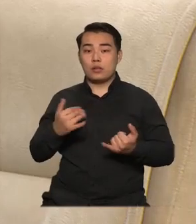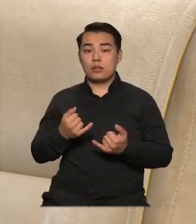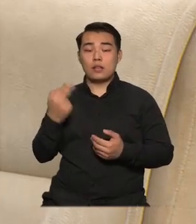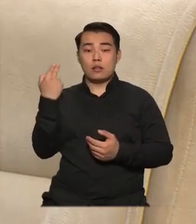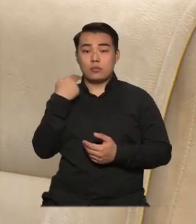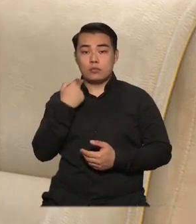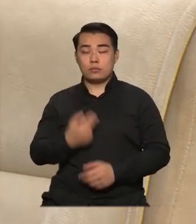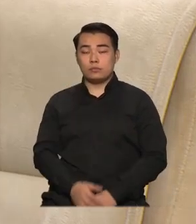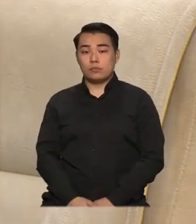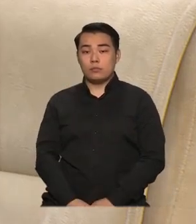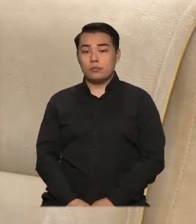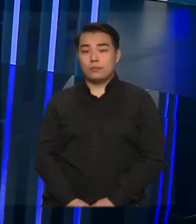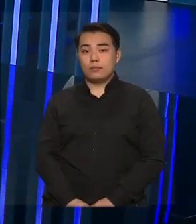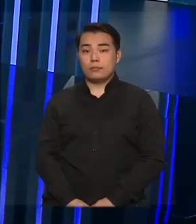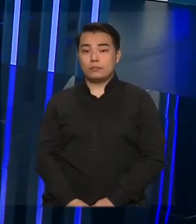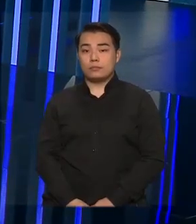задолженности.